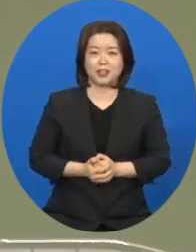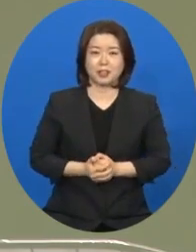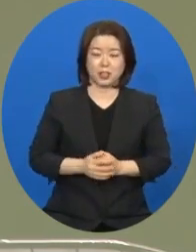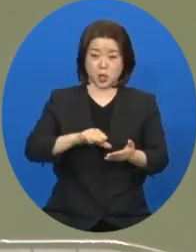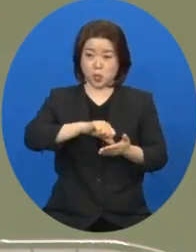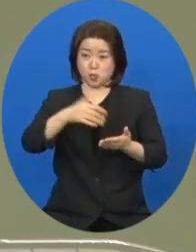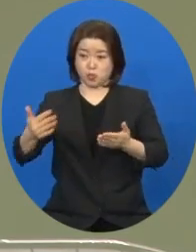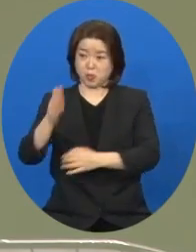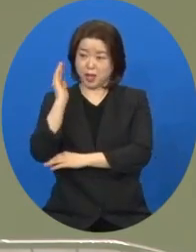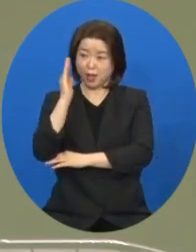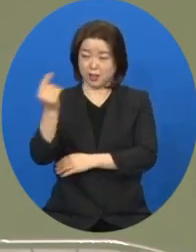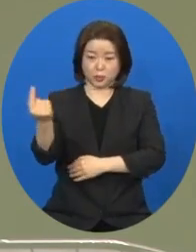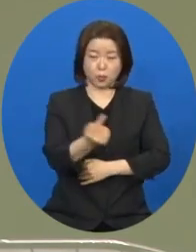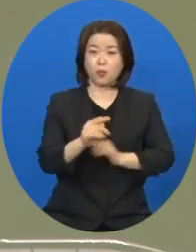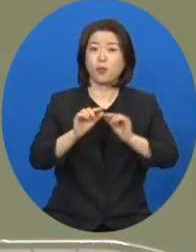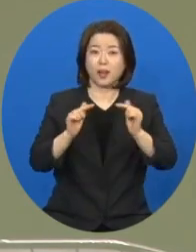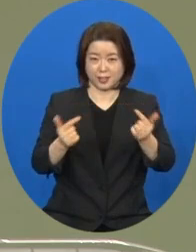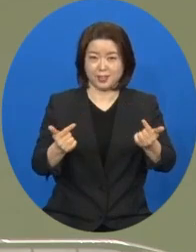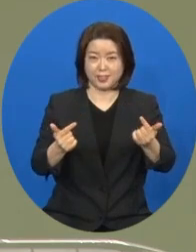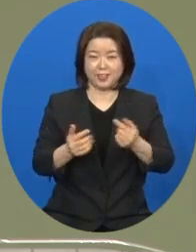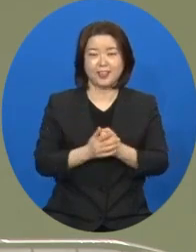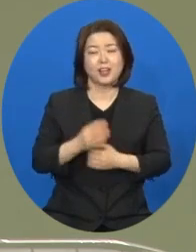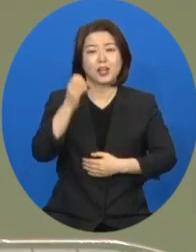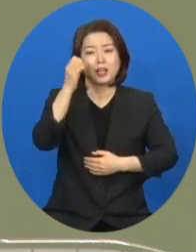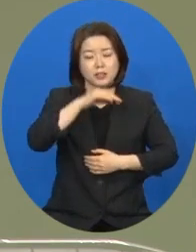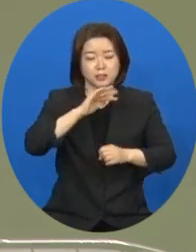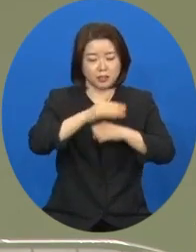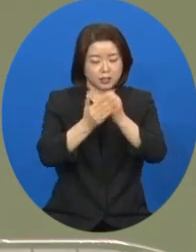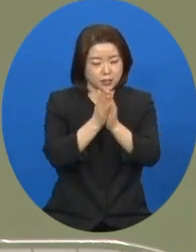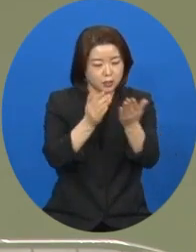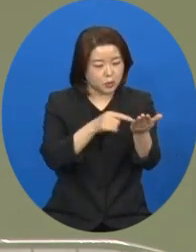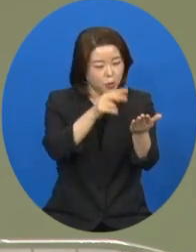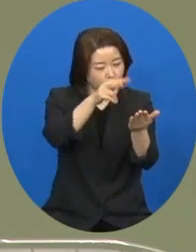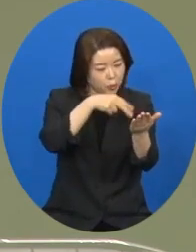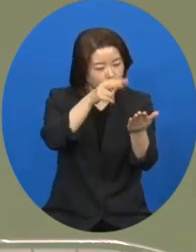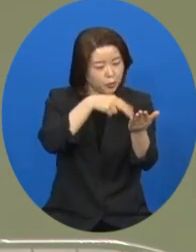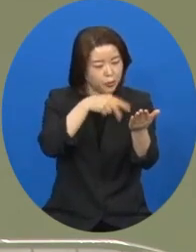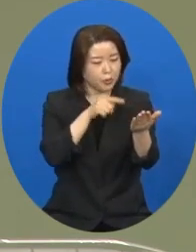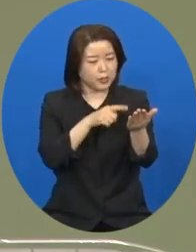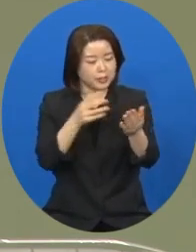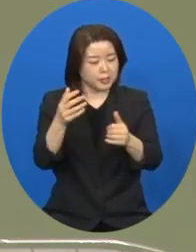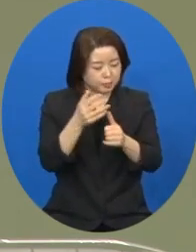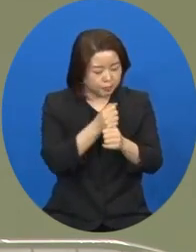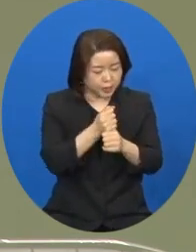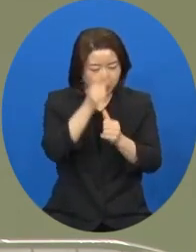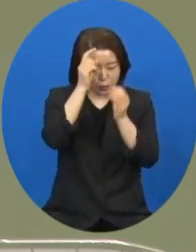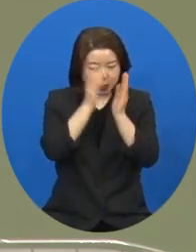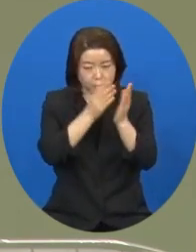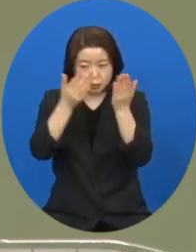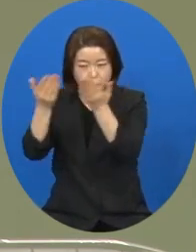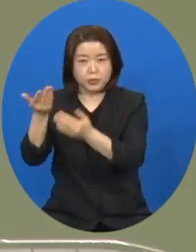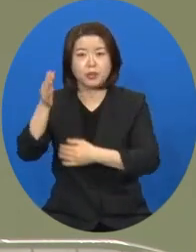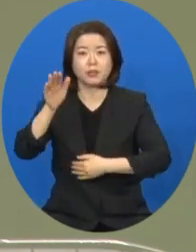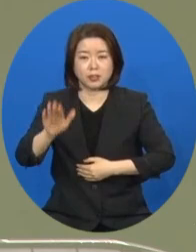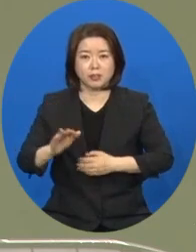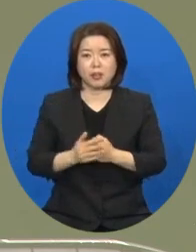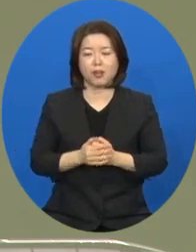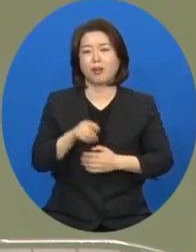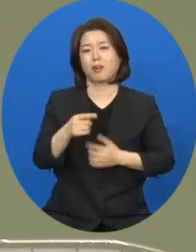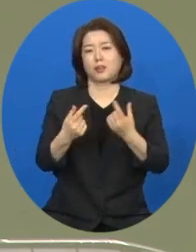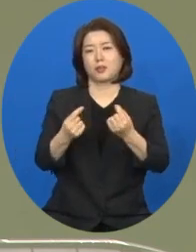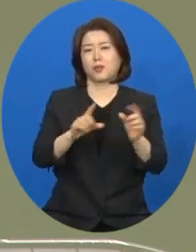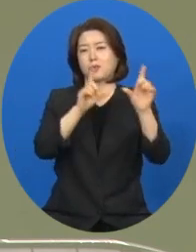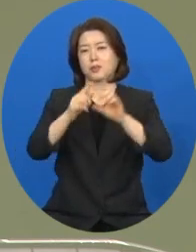유명한 강사님이 오신 것도 아닌데 그저 성경만 읽고 붙잡고 기도한 건데 어떻게 그런 역사가